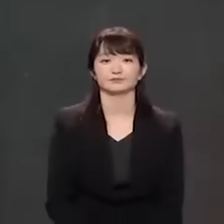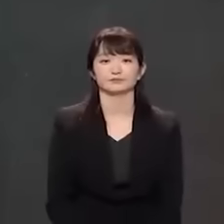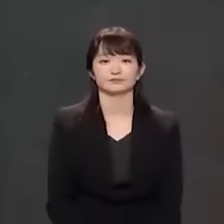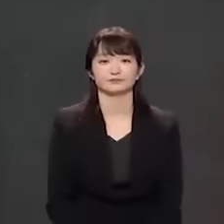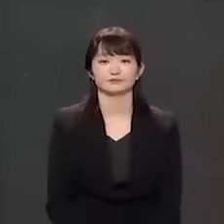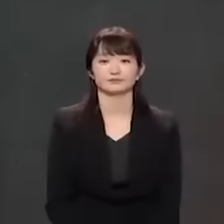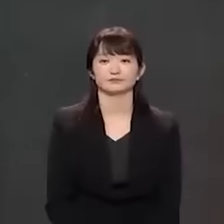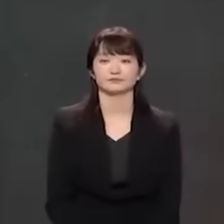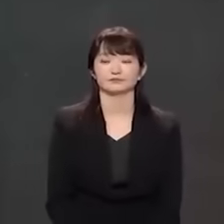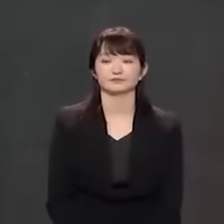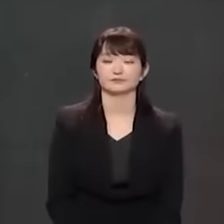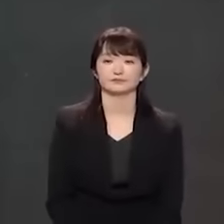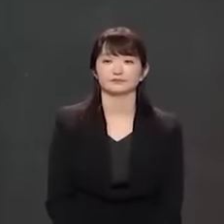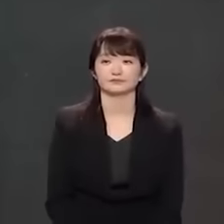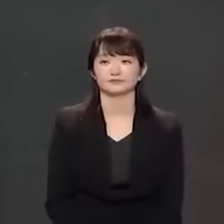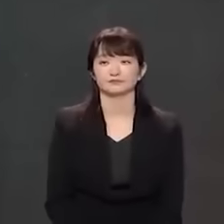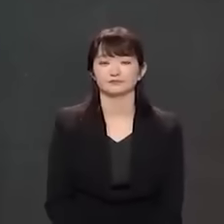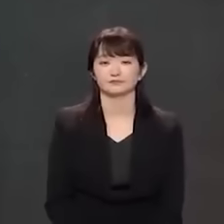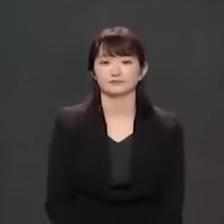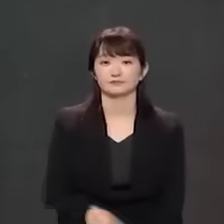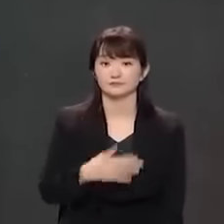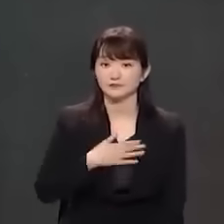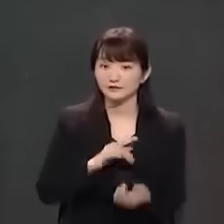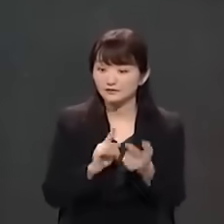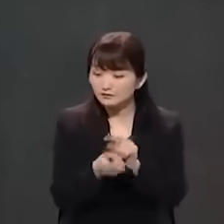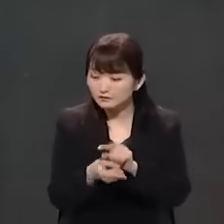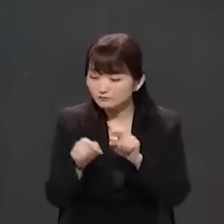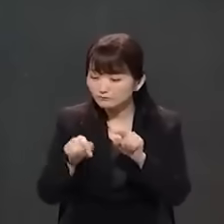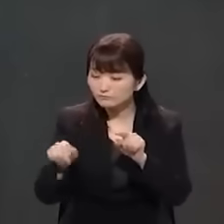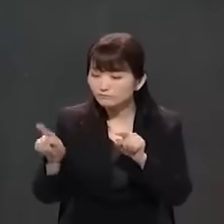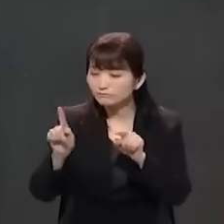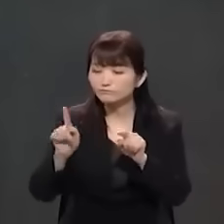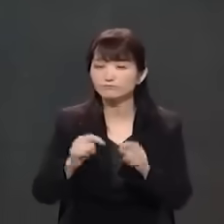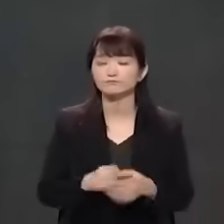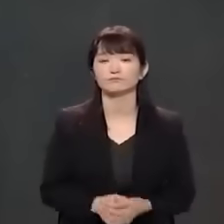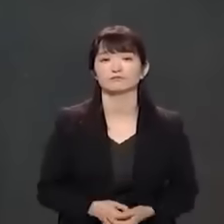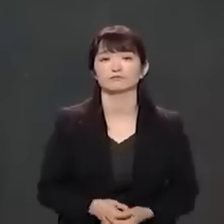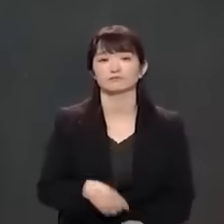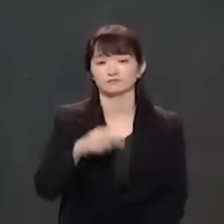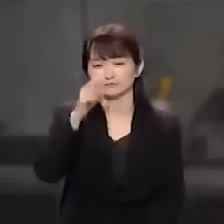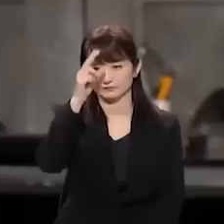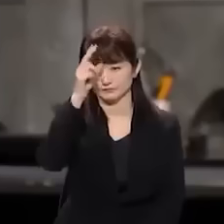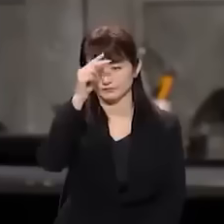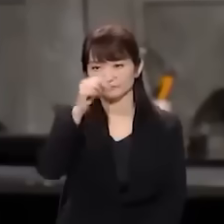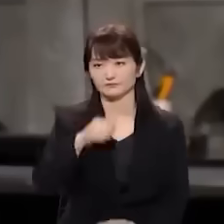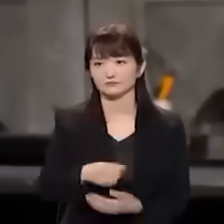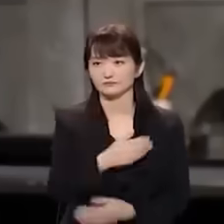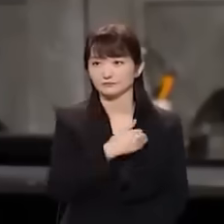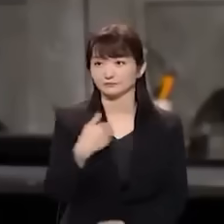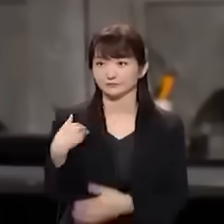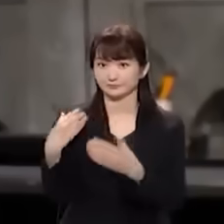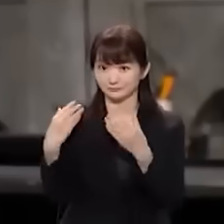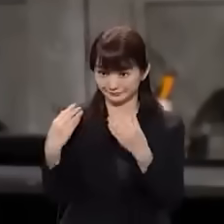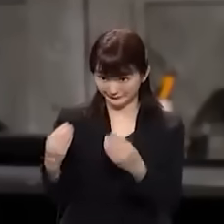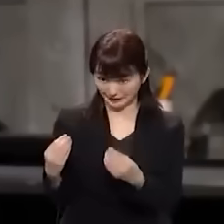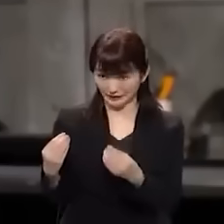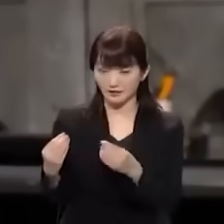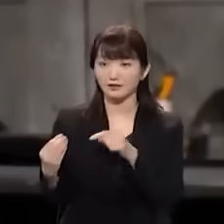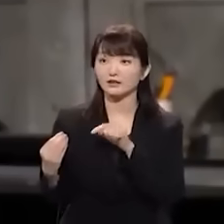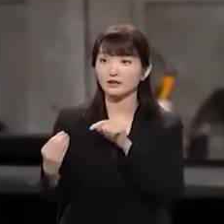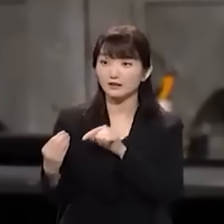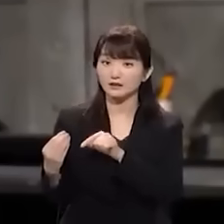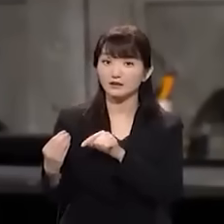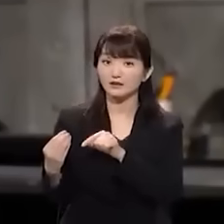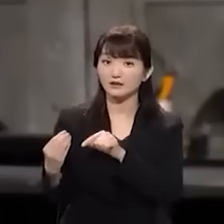정인니다 자 오교수님 나 대신이 뭘까요 저게 이제 경찰이 그 자신 만만하게 그